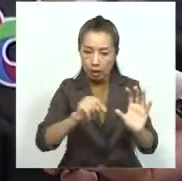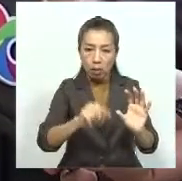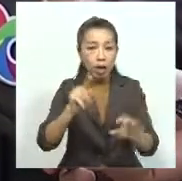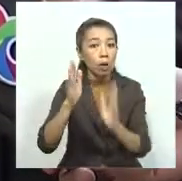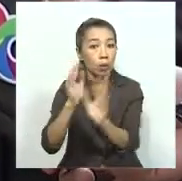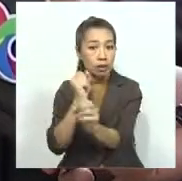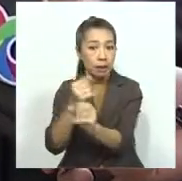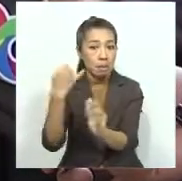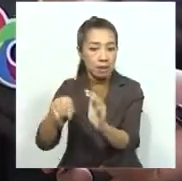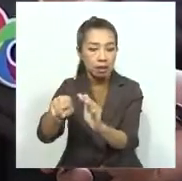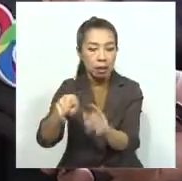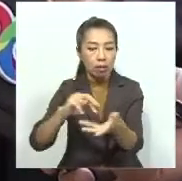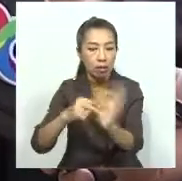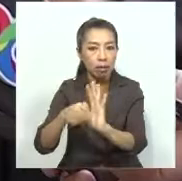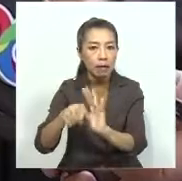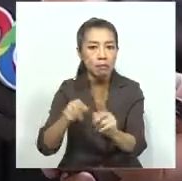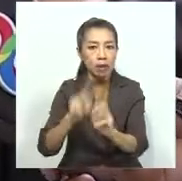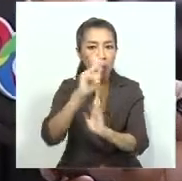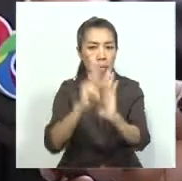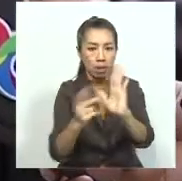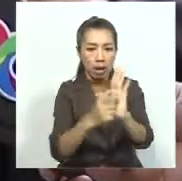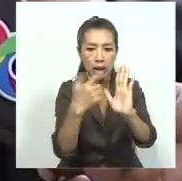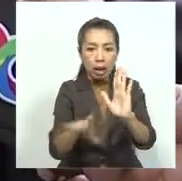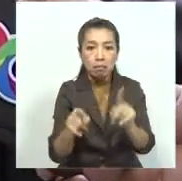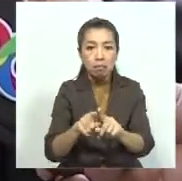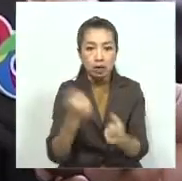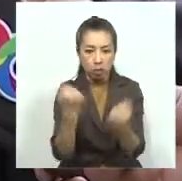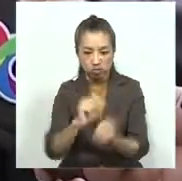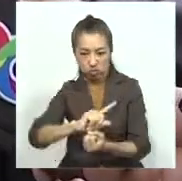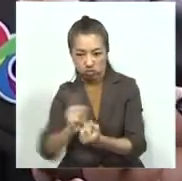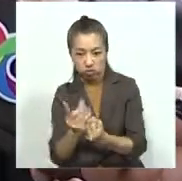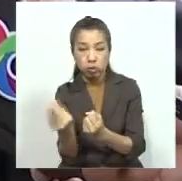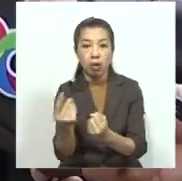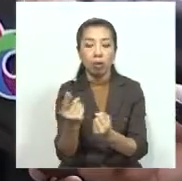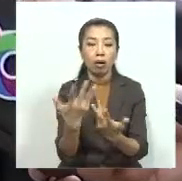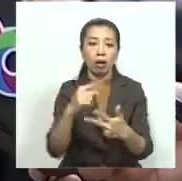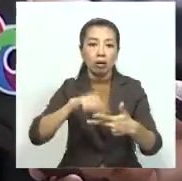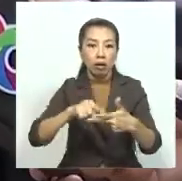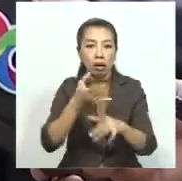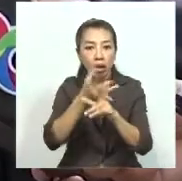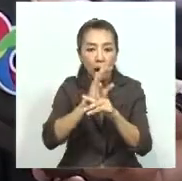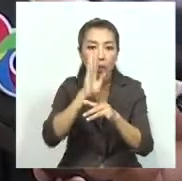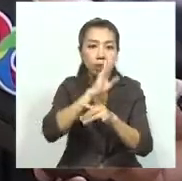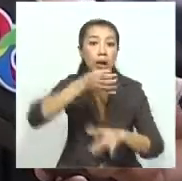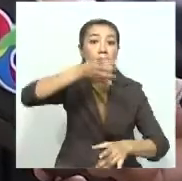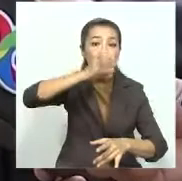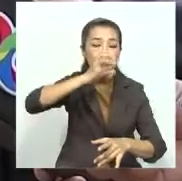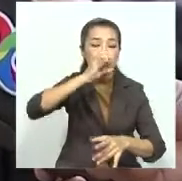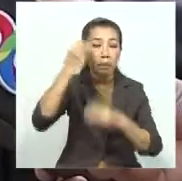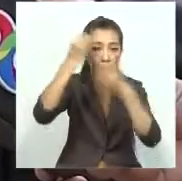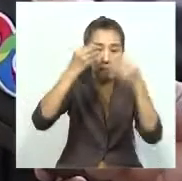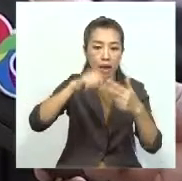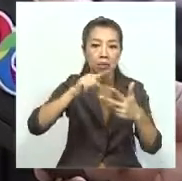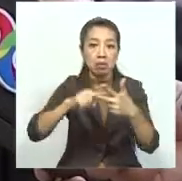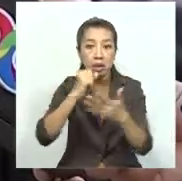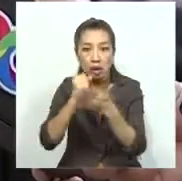ที่จงใจจะฝ่าฝืนกฎหมายไม่ว่าจะเป็นขับรถเร็วหรือว่าดื่มสุราหรือว่าใ